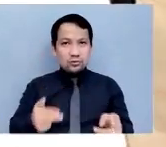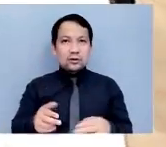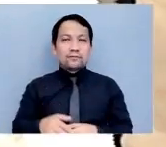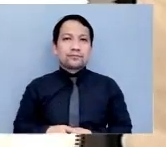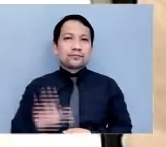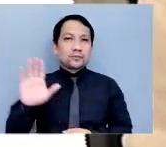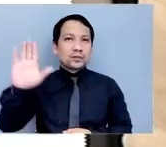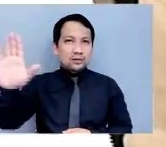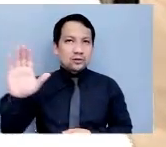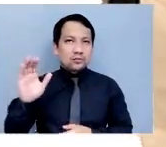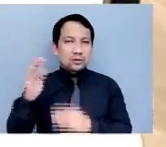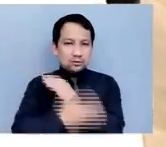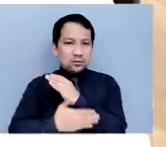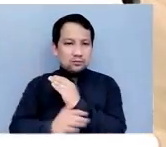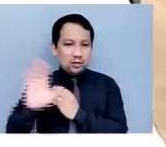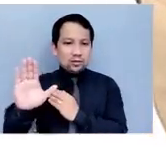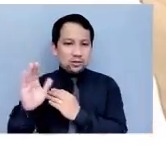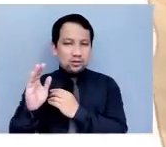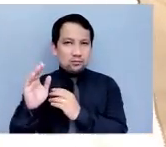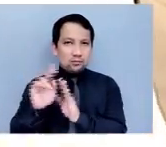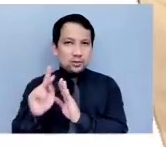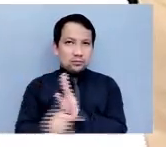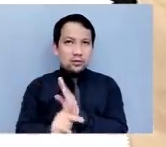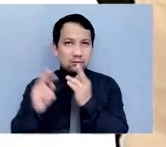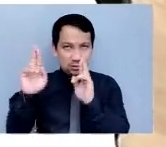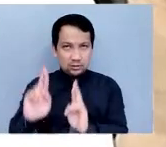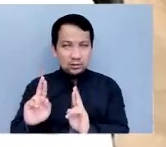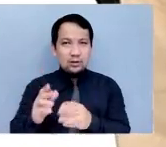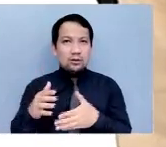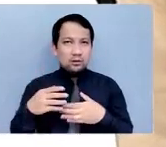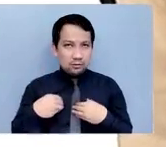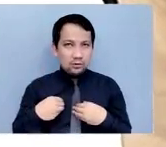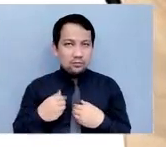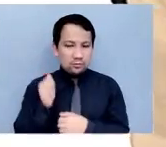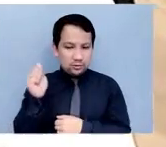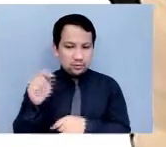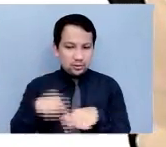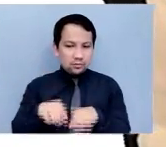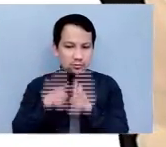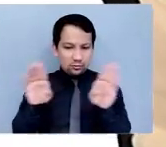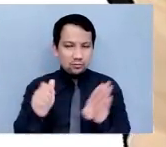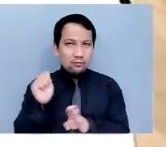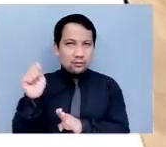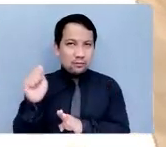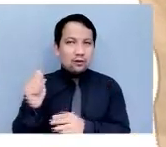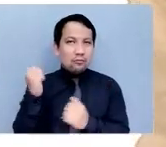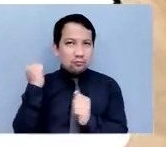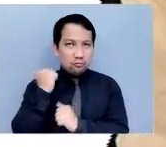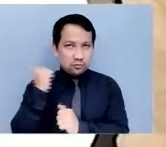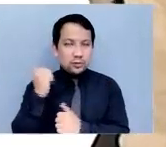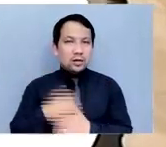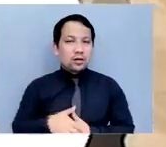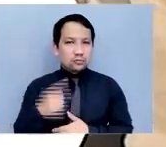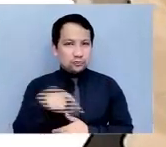their country, those are their rules. So we will just leave that issue open. And hopefully, we